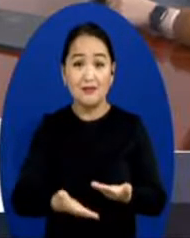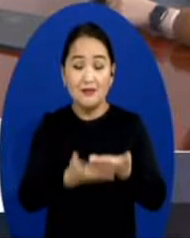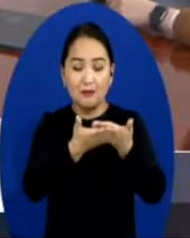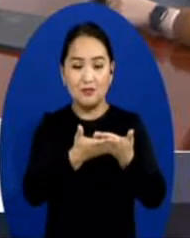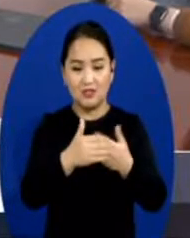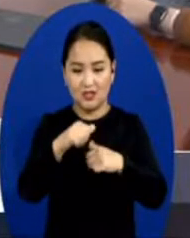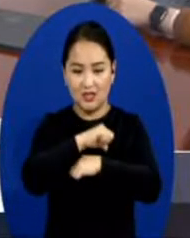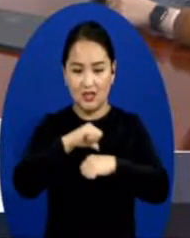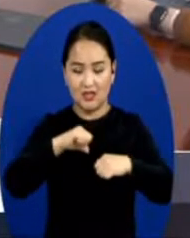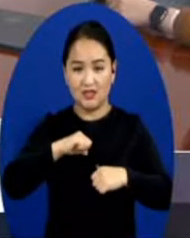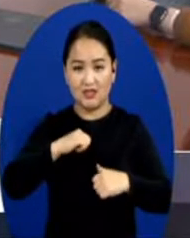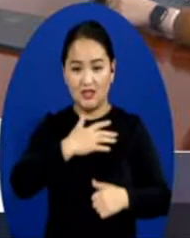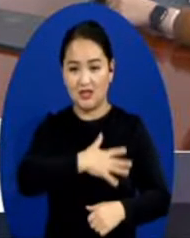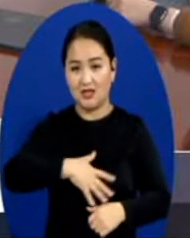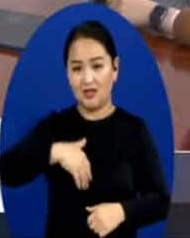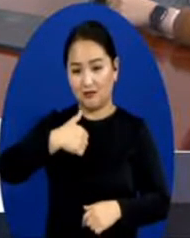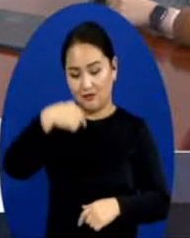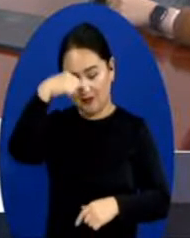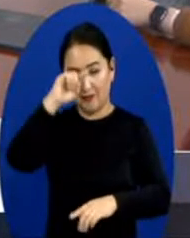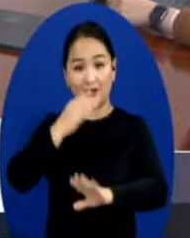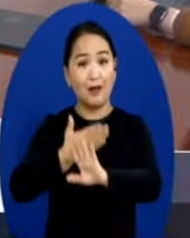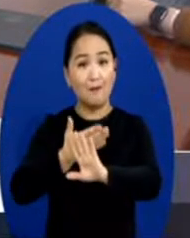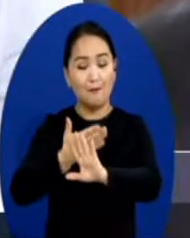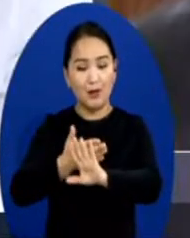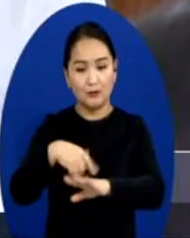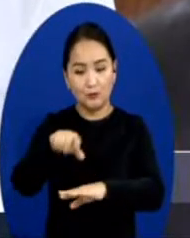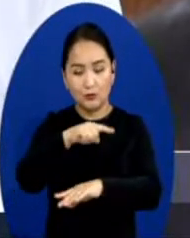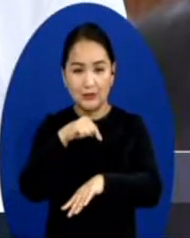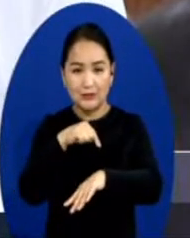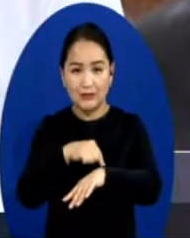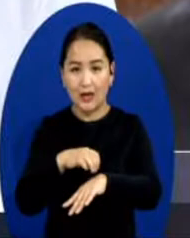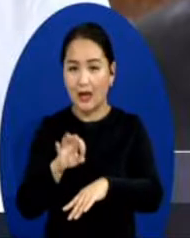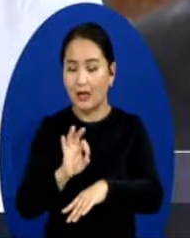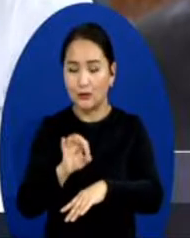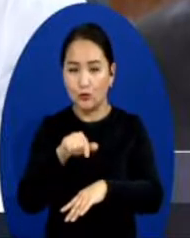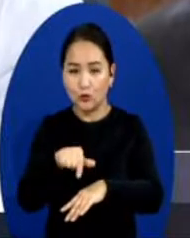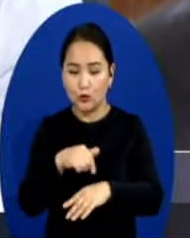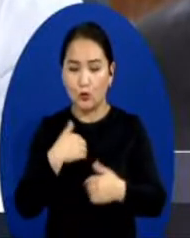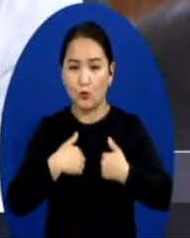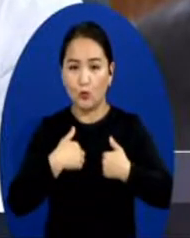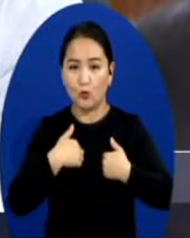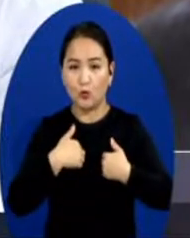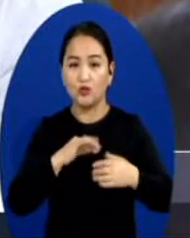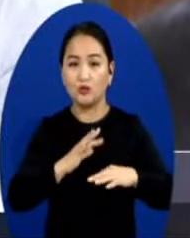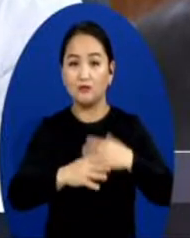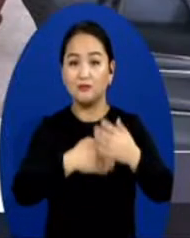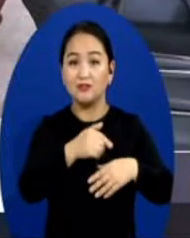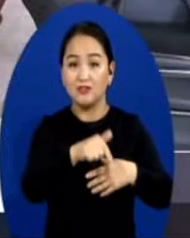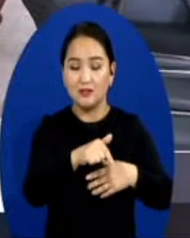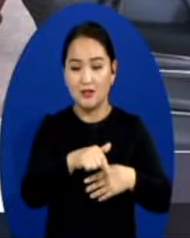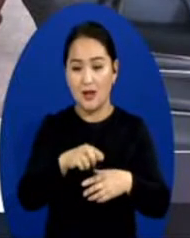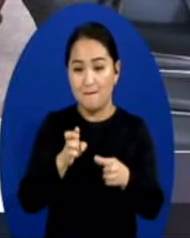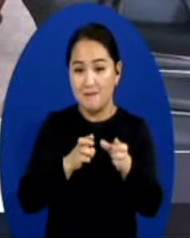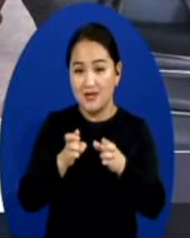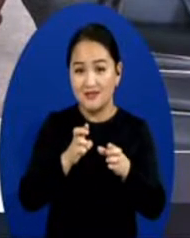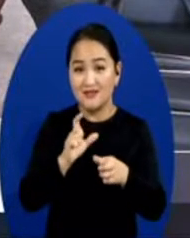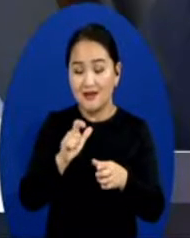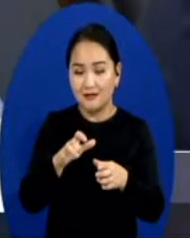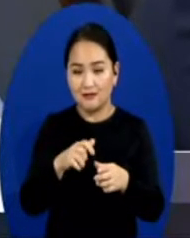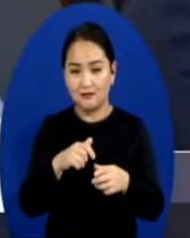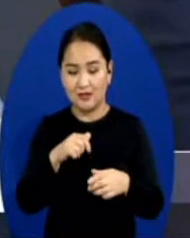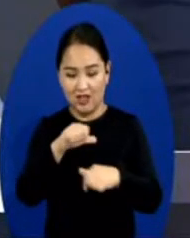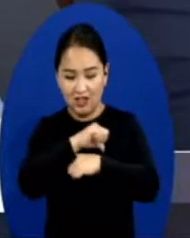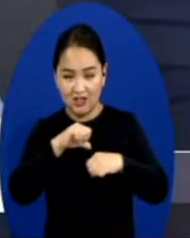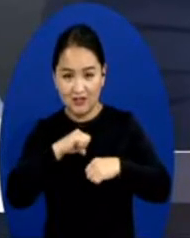мэндийг хамгаалах, экспортыг нэмэгдүүлэх арга хэмжээнүүдийг цаг алдалгүй шуурхай хэрэгжүүлэх, мөн иргэдийн бизнес эрхлэгчдэд үзүүлэх төрийн үйлчилгээ бүх